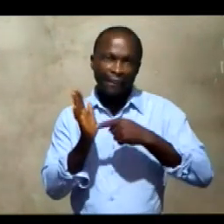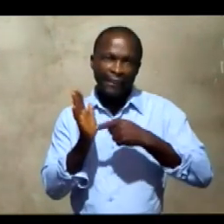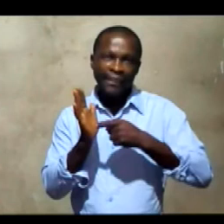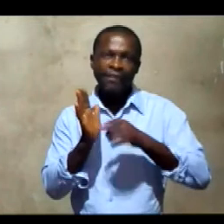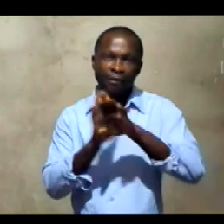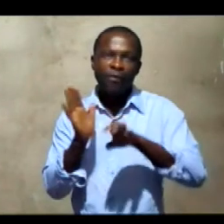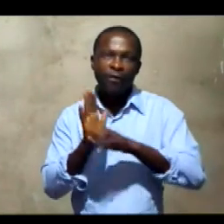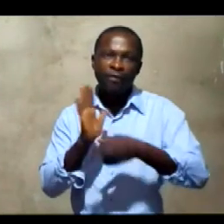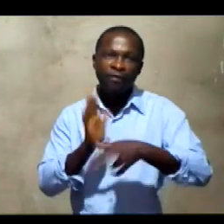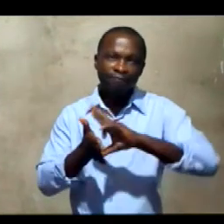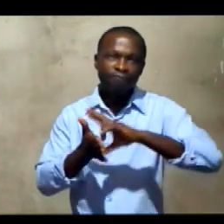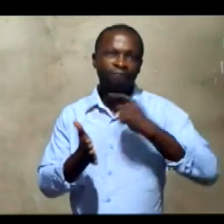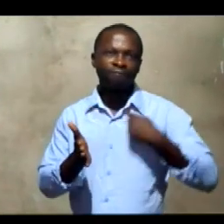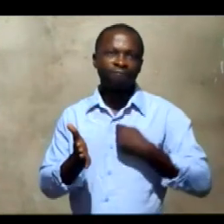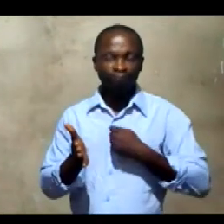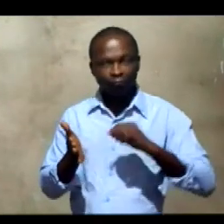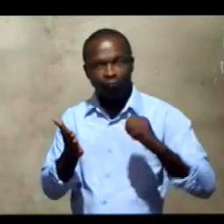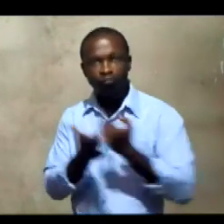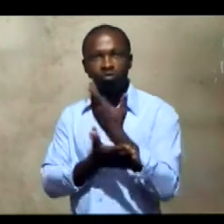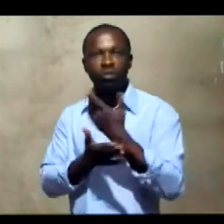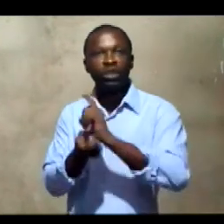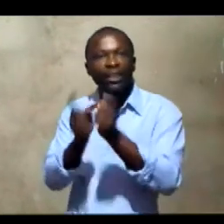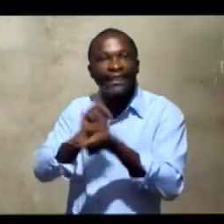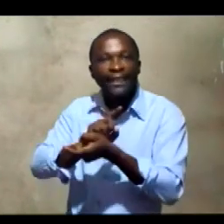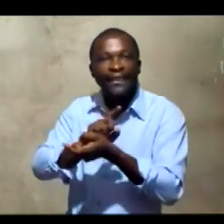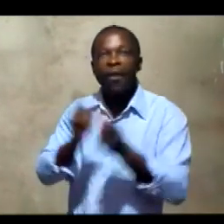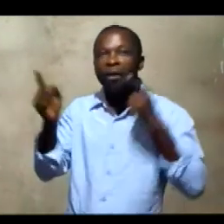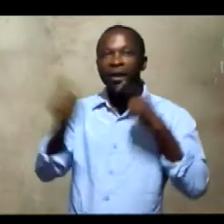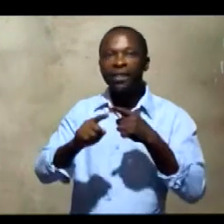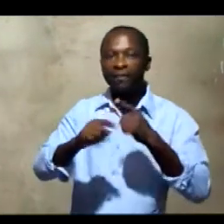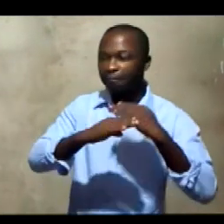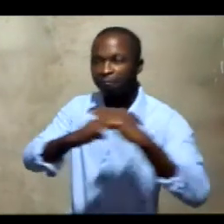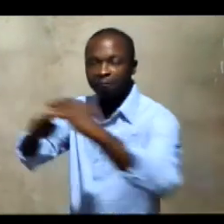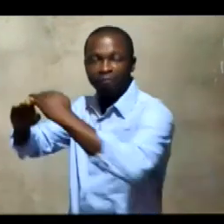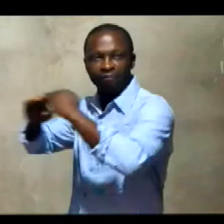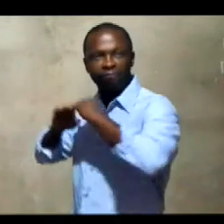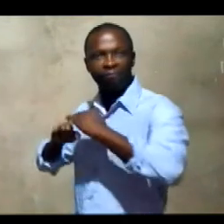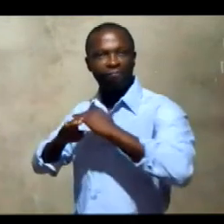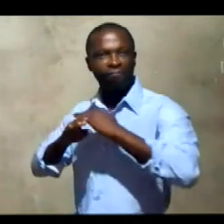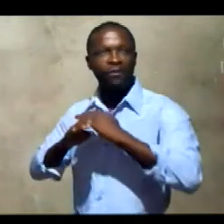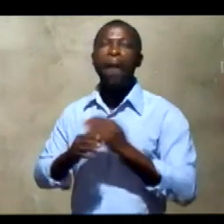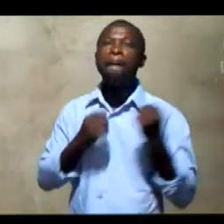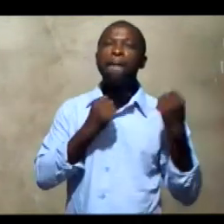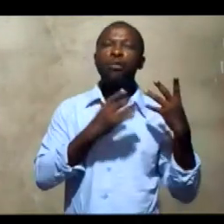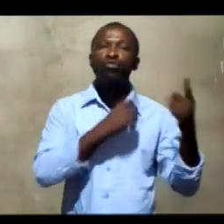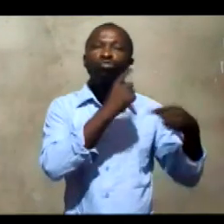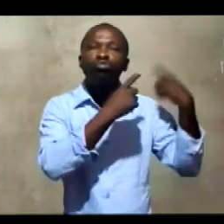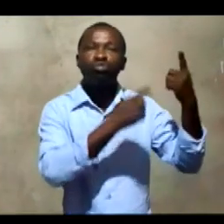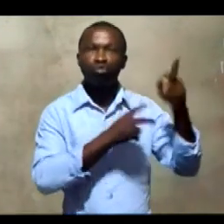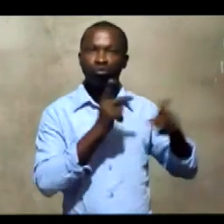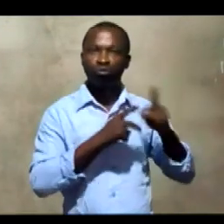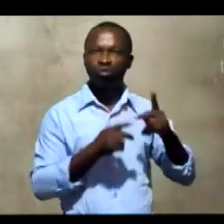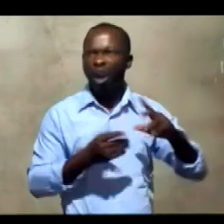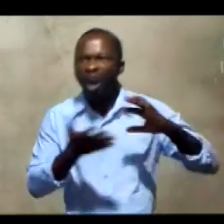La révision du code minier pourrait déboucher à l'industrialisation du secteur. Sinon, c'était un secteur qui était typiquement